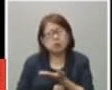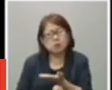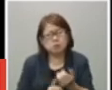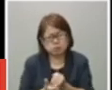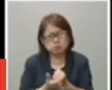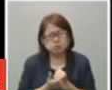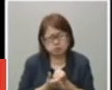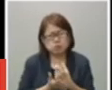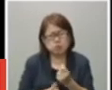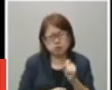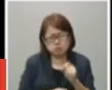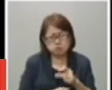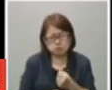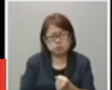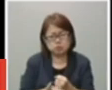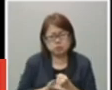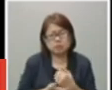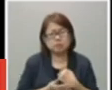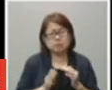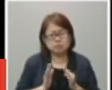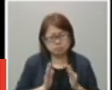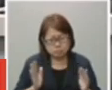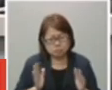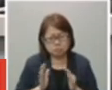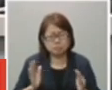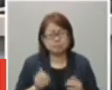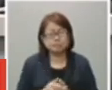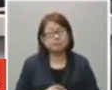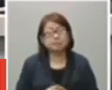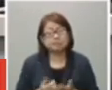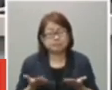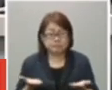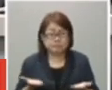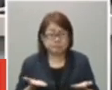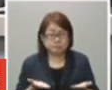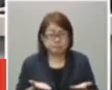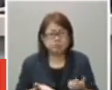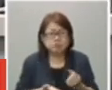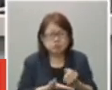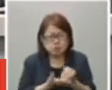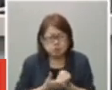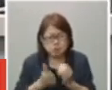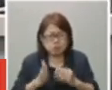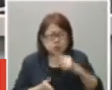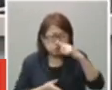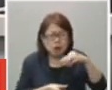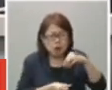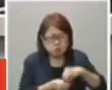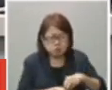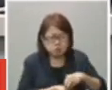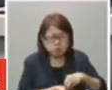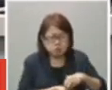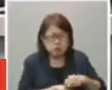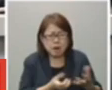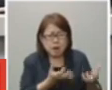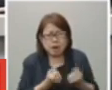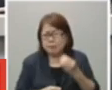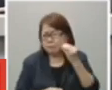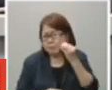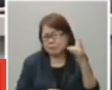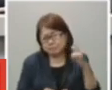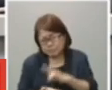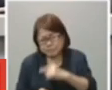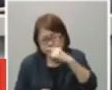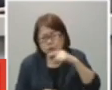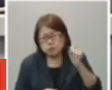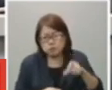อย่างเร่งด่วนด้วยนะคะขอบคุณมากค่ะ ครับช่วยพาคนไทยกลับบ้านโดยเร่งด่วนด้วยนะครับขอบคุณมากค่ะ